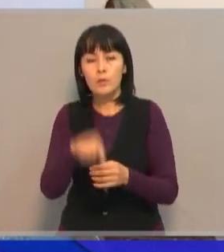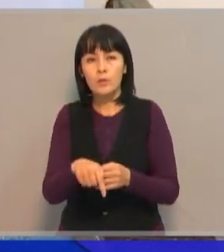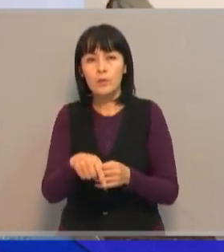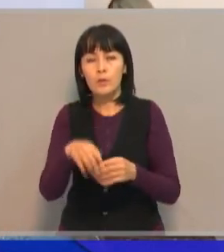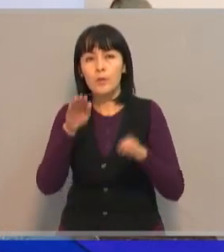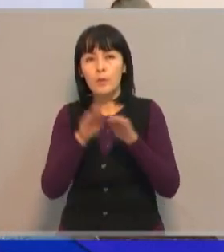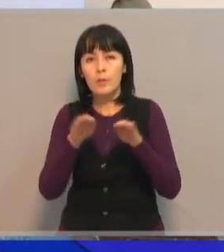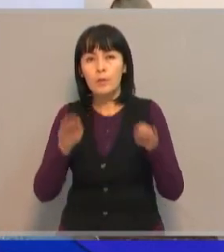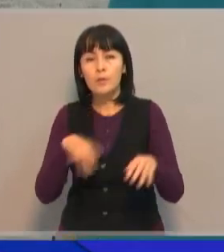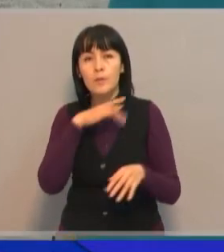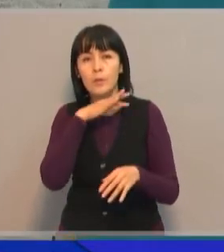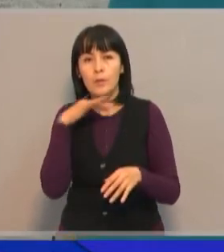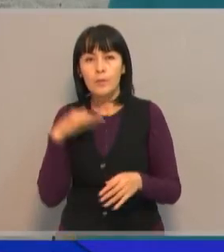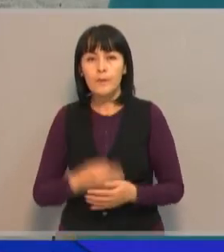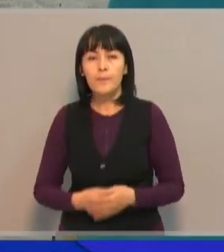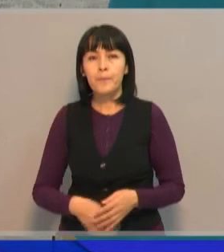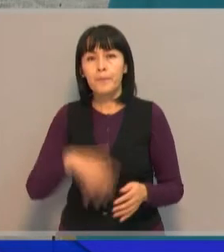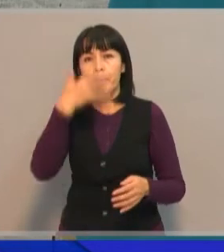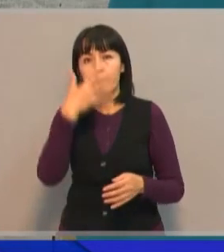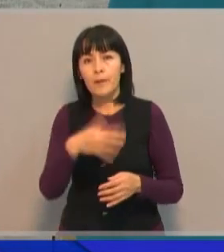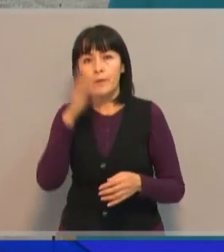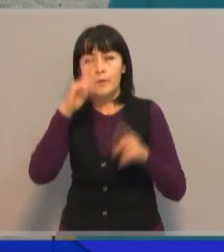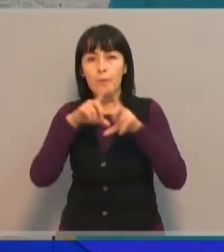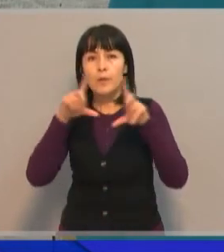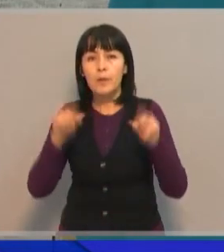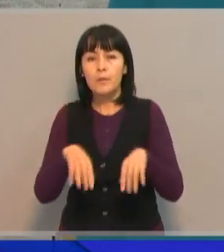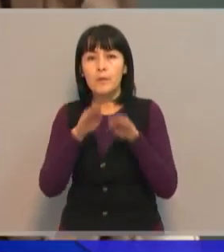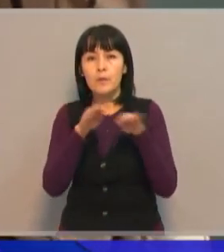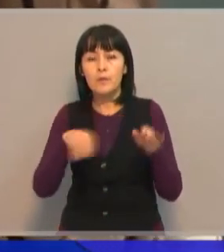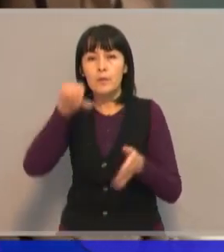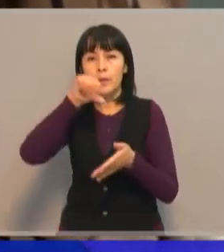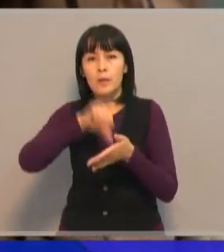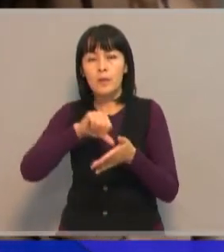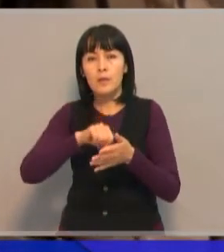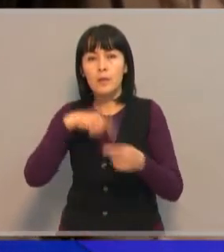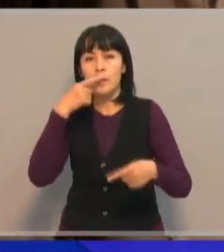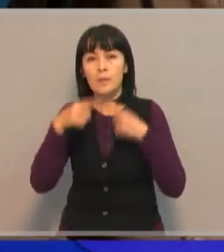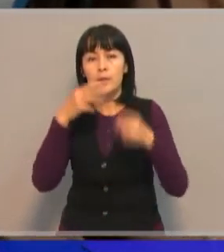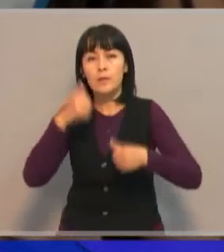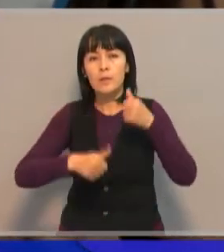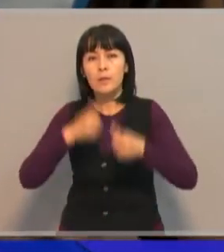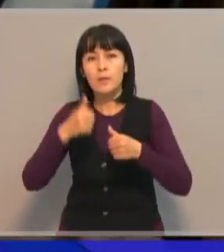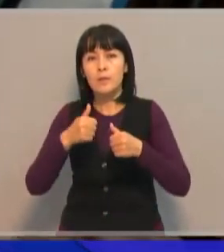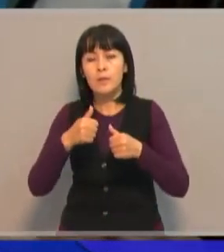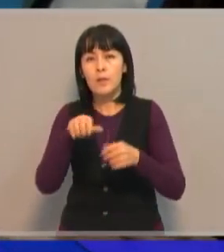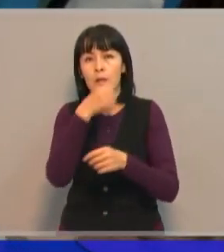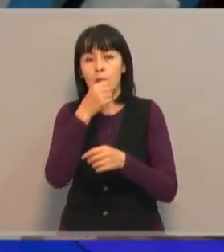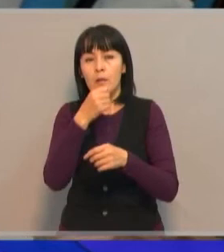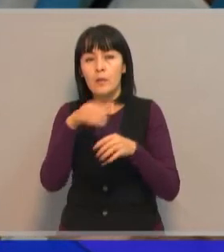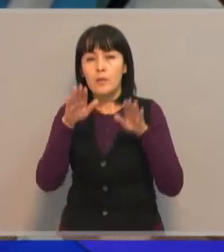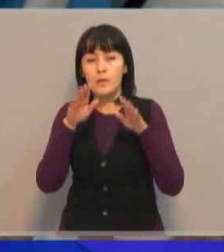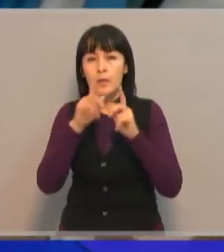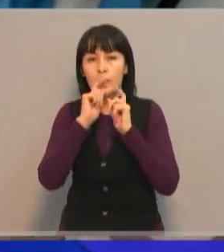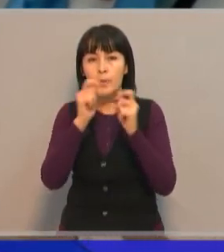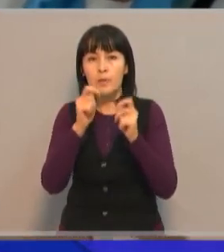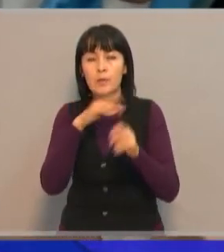осындай оқушыларымыз көп болсын. 50-ге жуық білім ордасының оқушысы қатысып отырған пікірсайыс турнирінің жүлде қоры да қомақты. Жалпы